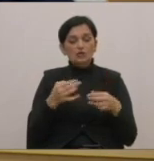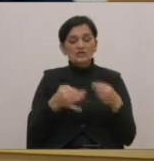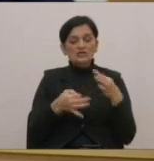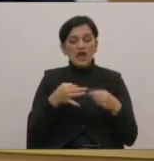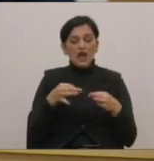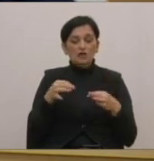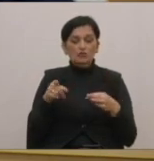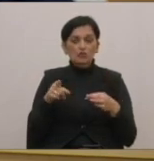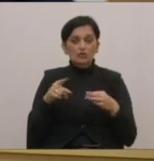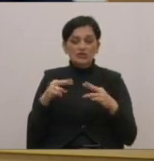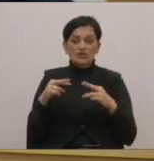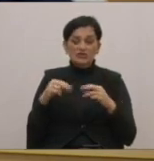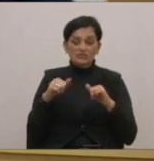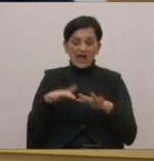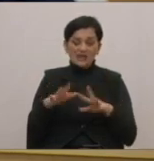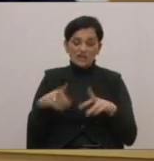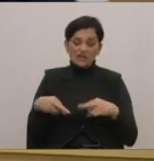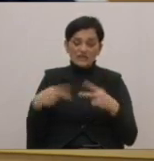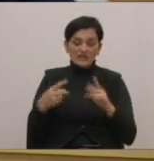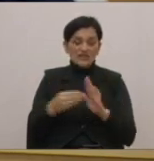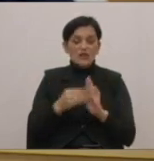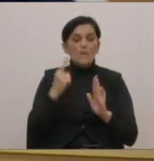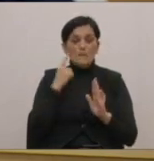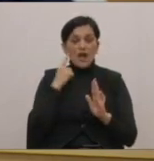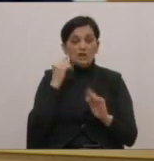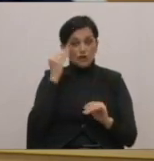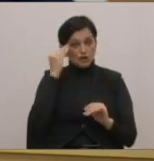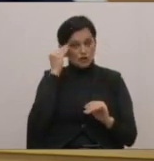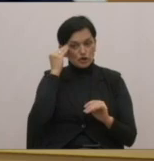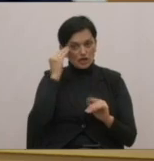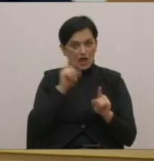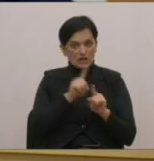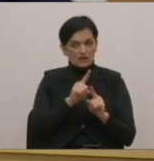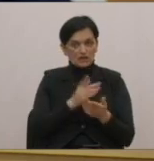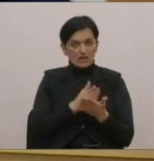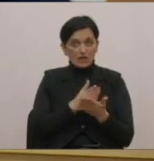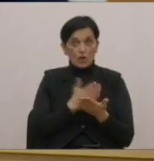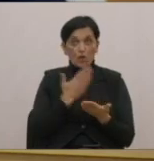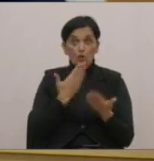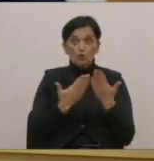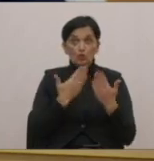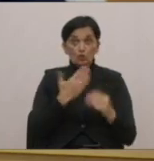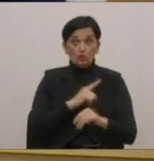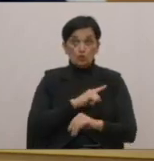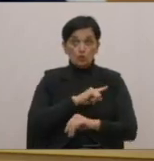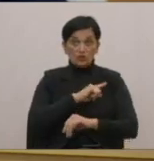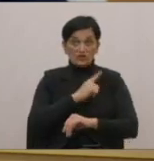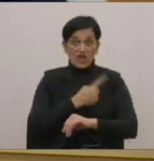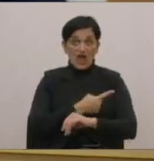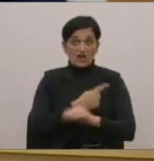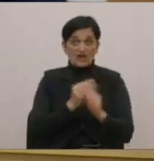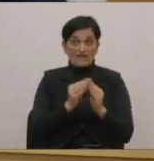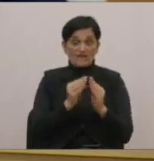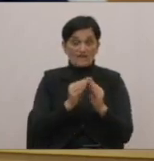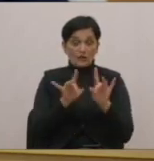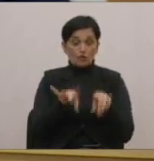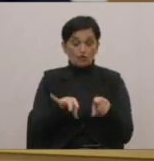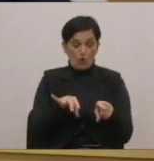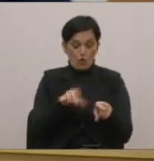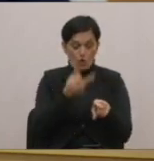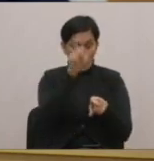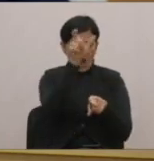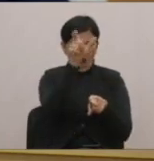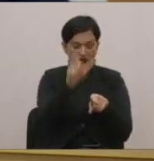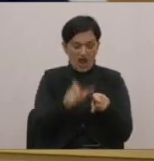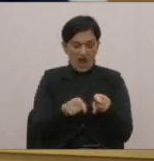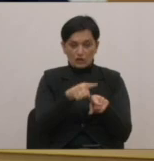დაწყვეტილება შევიდეს უნდა. ასე არ ხდება მესმის, მაგრამ შინაარსობრივად ხო ეს ხდება და თუ ძალაში ტოვებთ, მაშინ ადამიანს